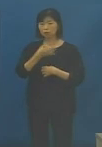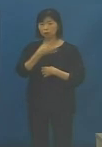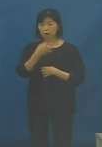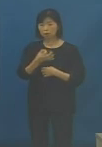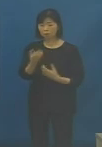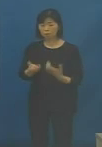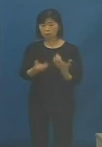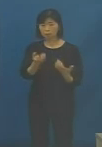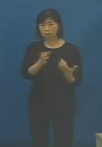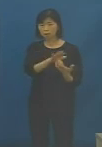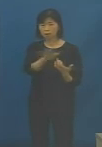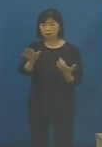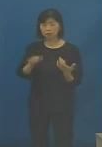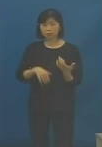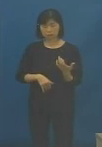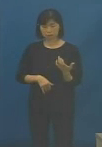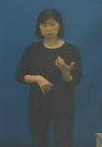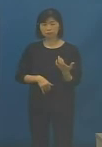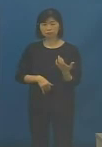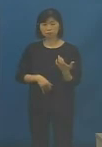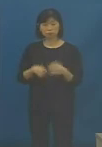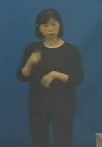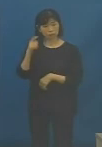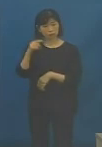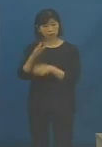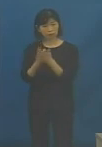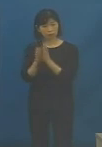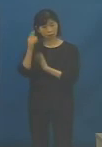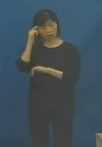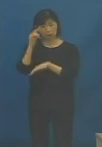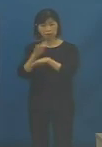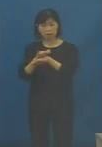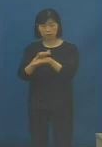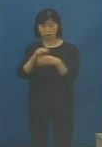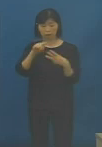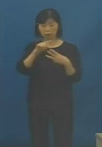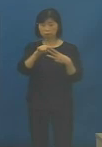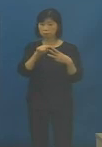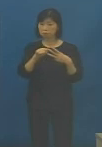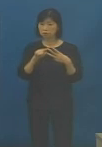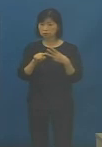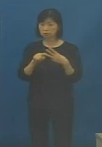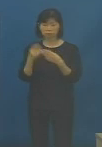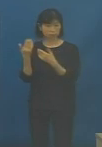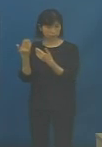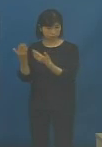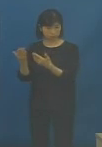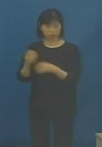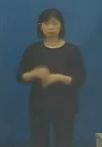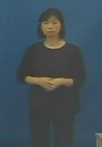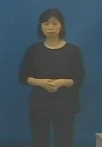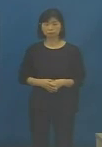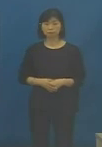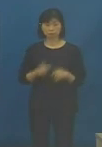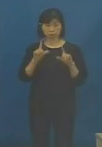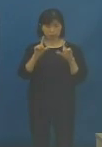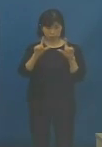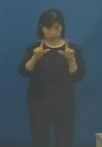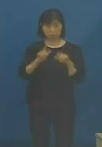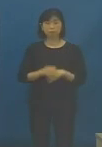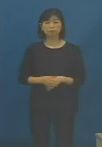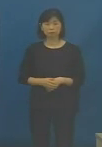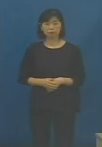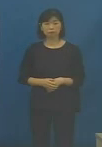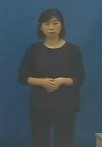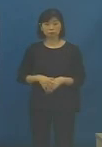ってます。県としてはこれはどうお考えでしょうかっていう、この3点をお願いいたします。はい、 これについては松本さんの方